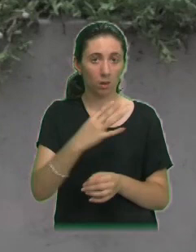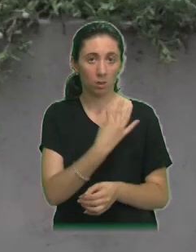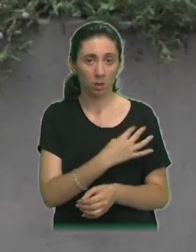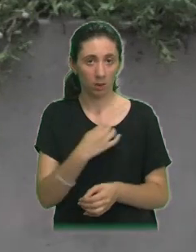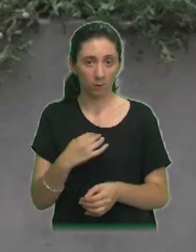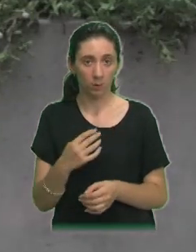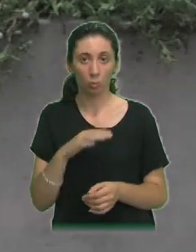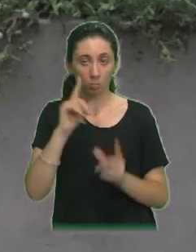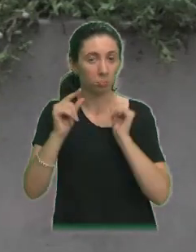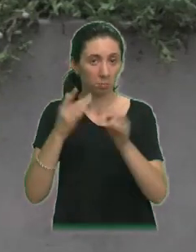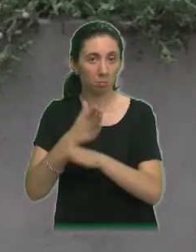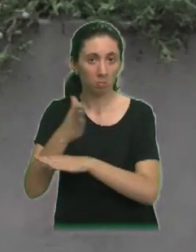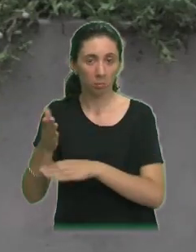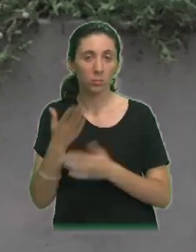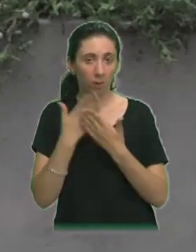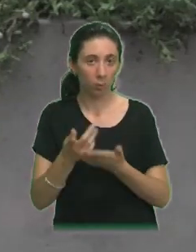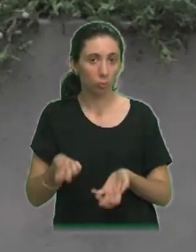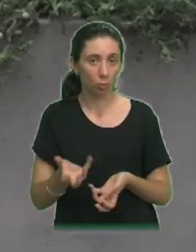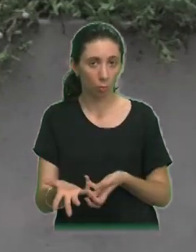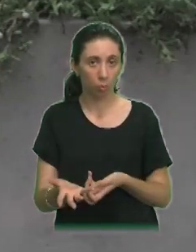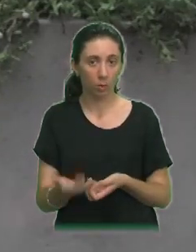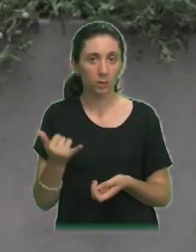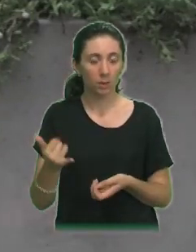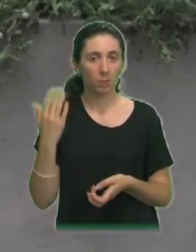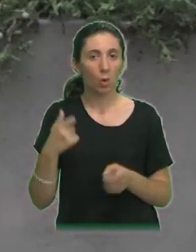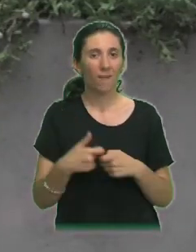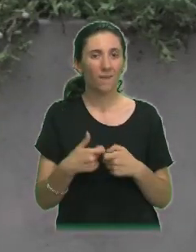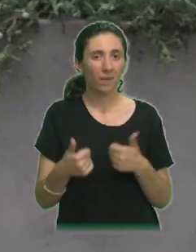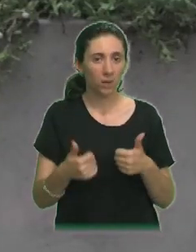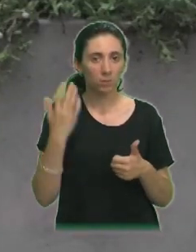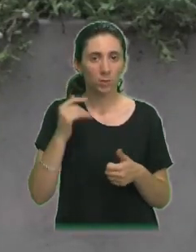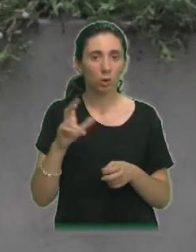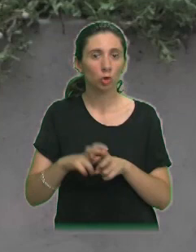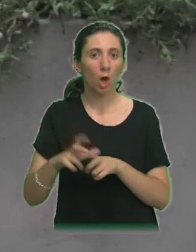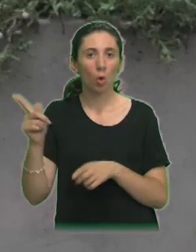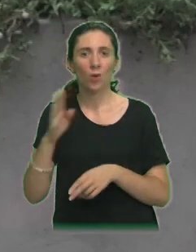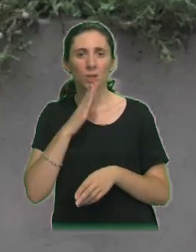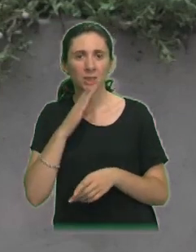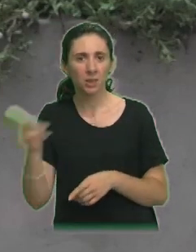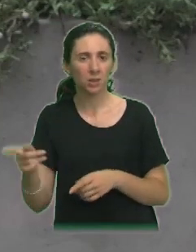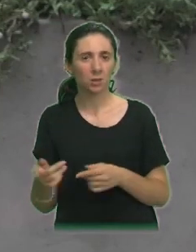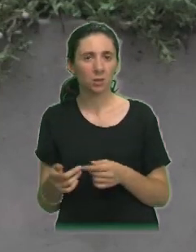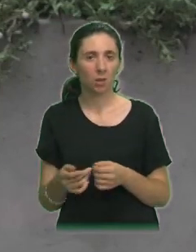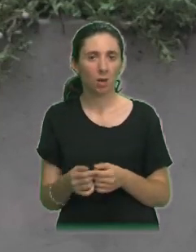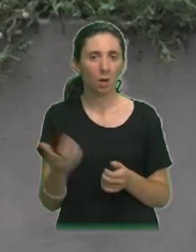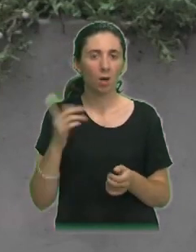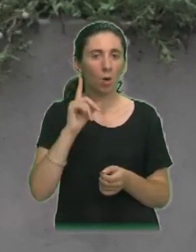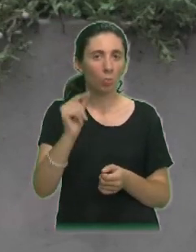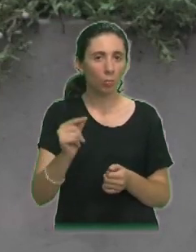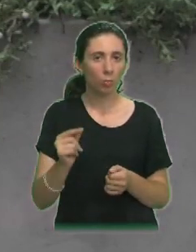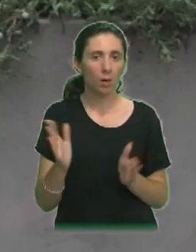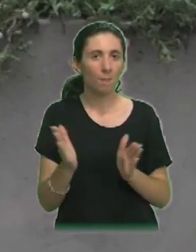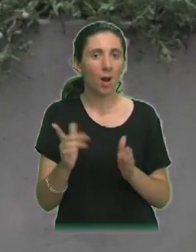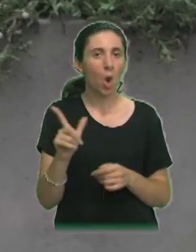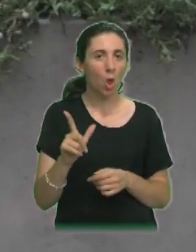putujemo i obišla sam stvarno veliki dio Hrvatske zahvaljujući kuglanju. Ne znam, sad smo na kvalifikacijama bili u Đakovu,